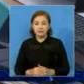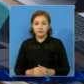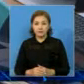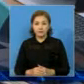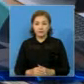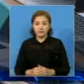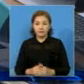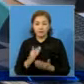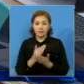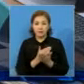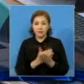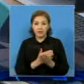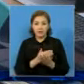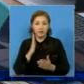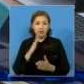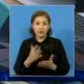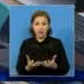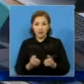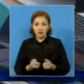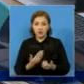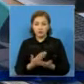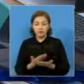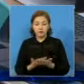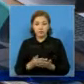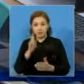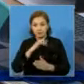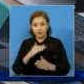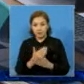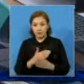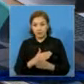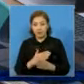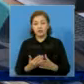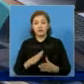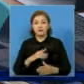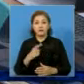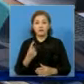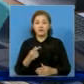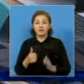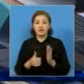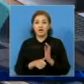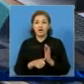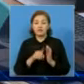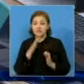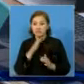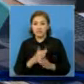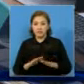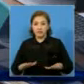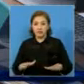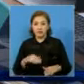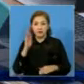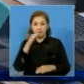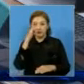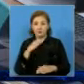мына кепілдендірілген әлеуметтік пакетті алушылар, яғни мемлекеттік атаулы әлеуметтік көмек алушылардың 1 жастан 6 жасқа дейінгі баласы бар